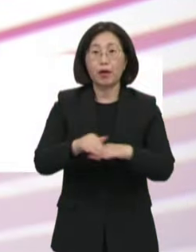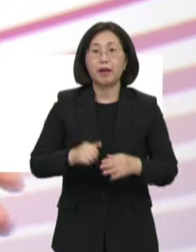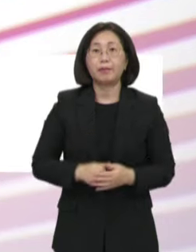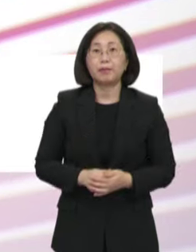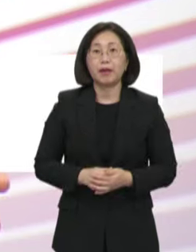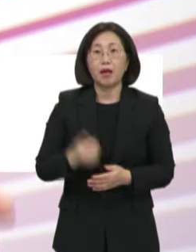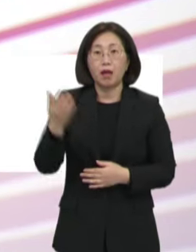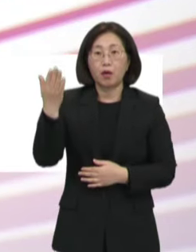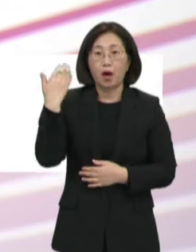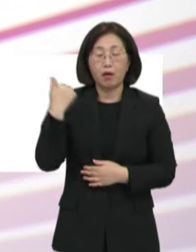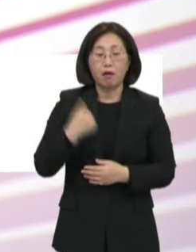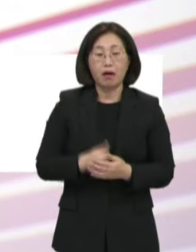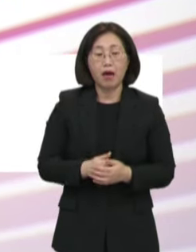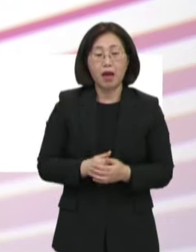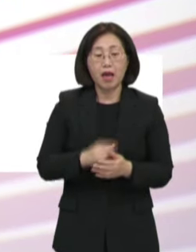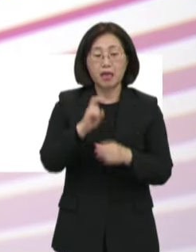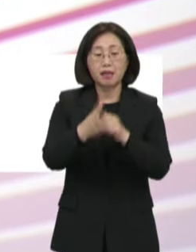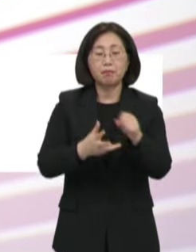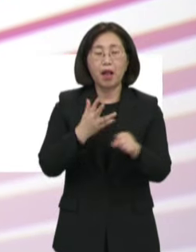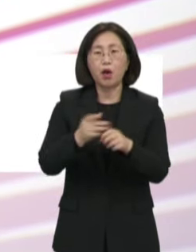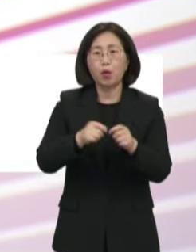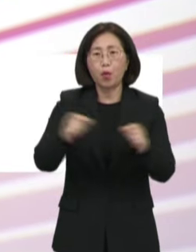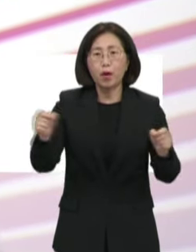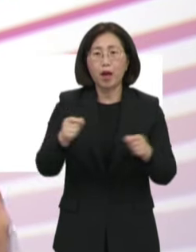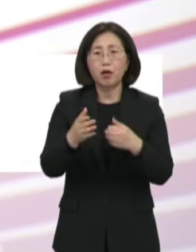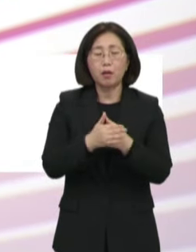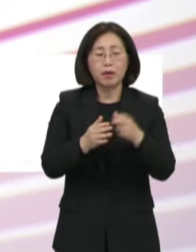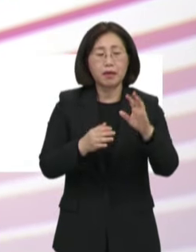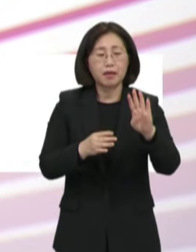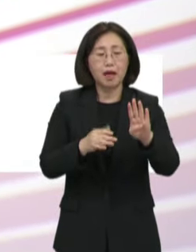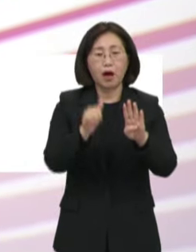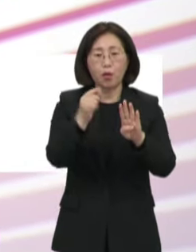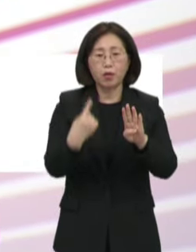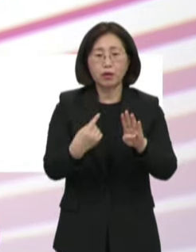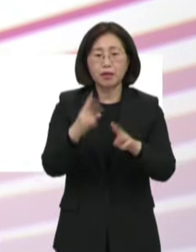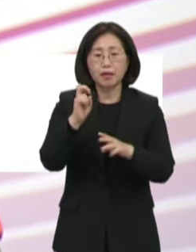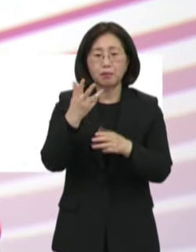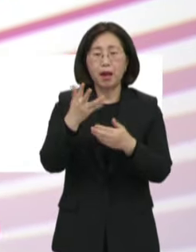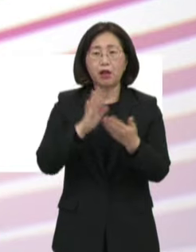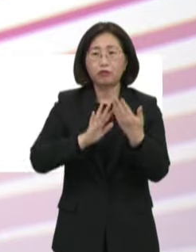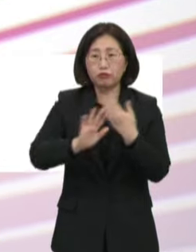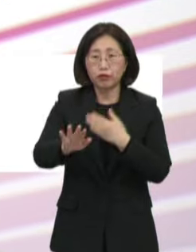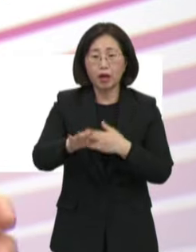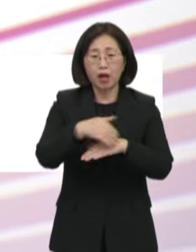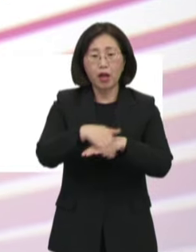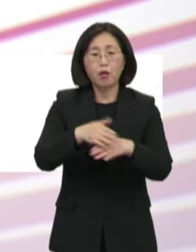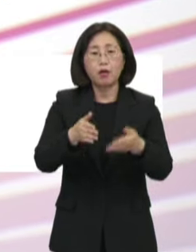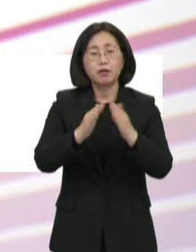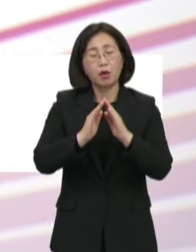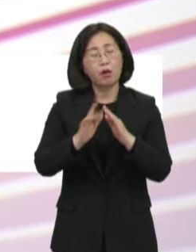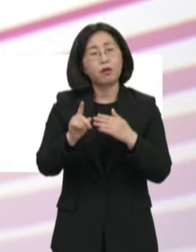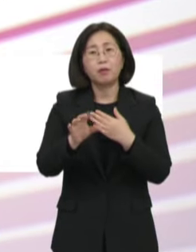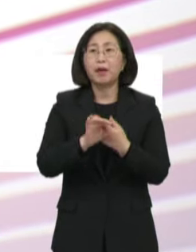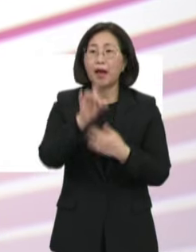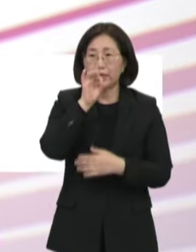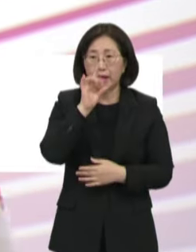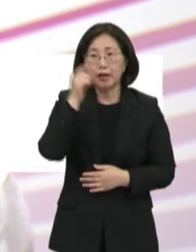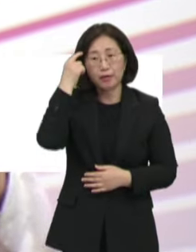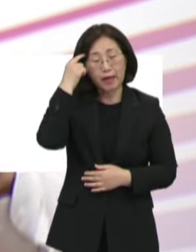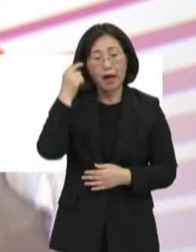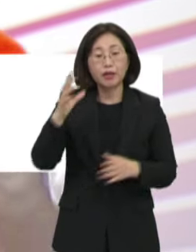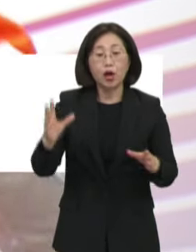보면 28년 걸린다면 그러면 4호선은 28년 후에나 계획을 짜야 되거든. 그렇게 해가지고는 안 되겠다.